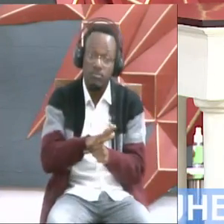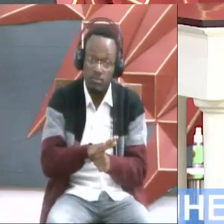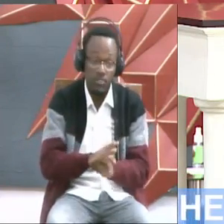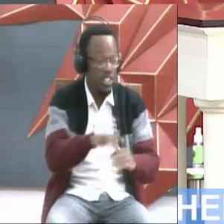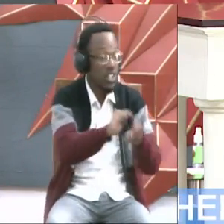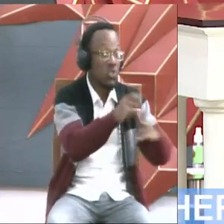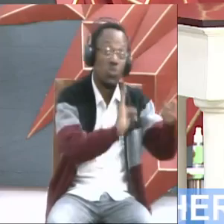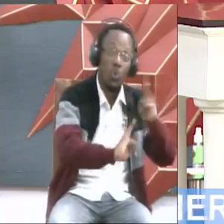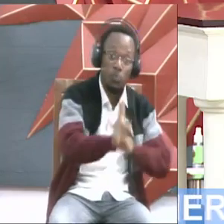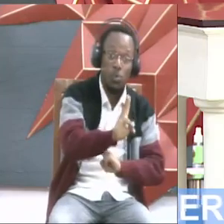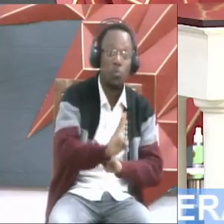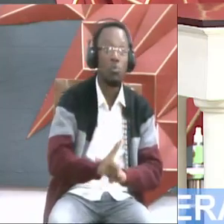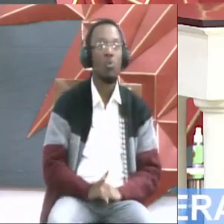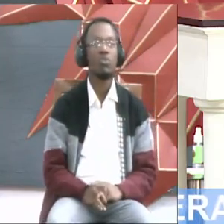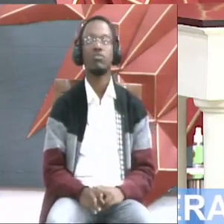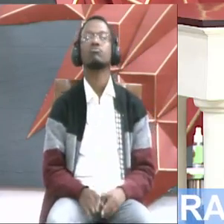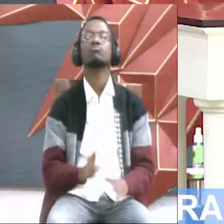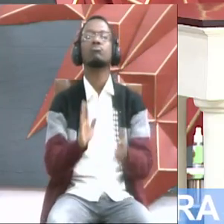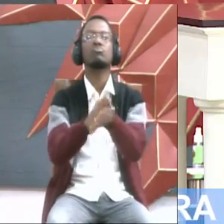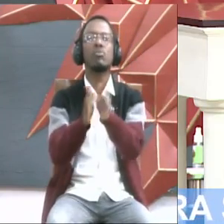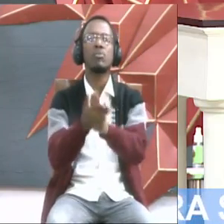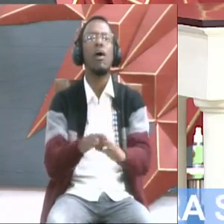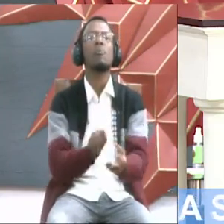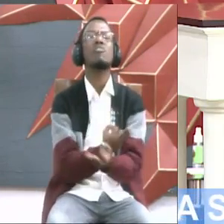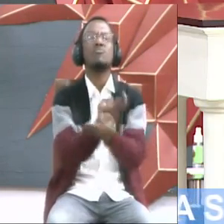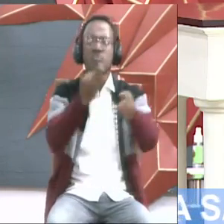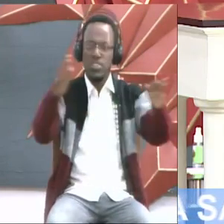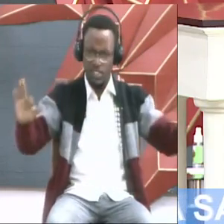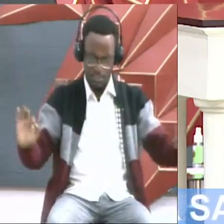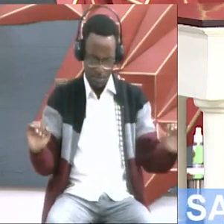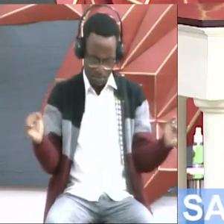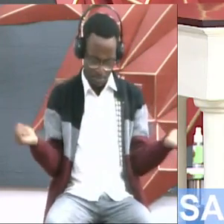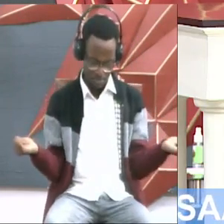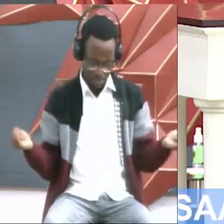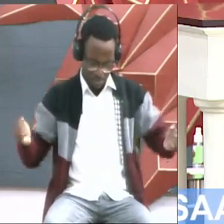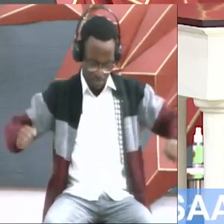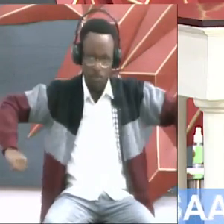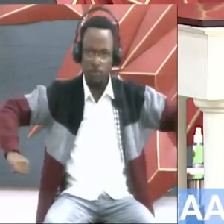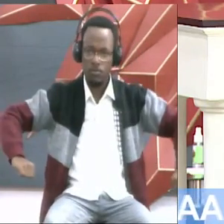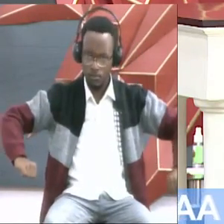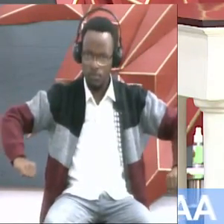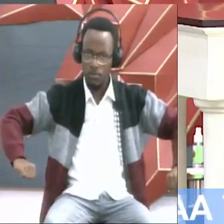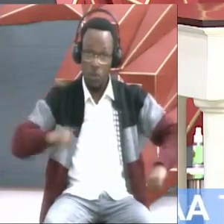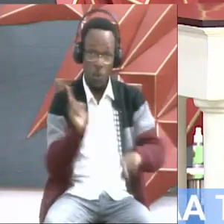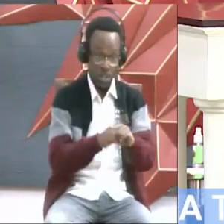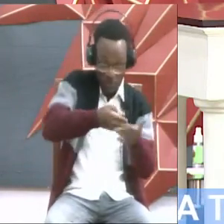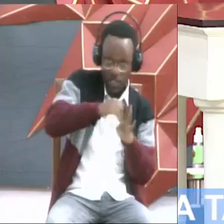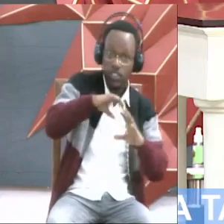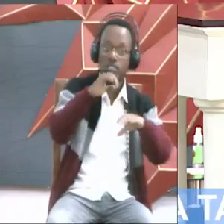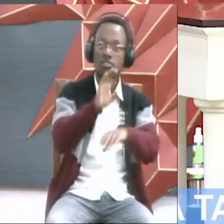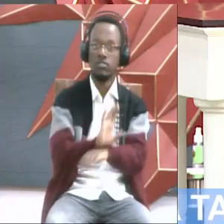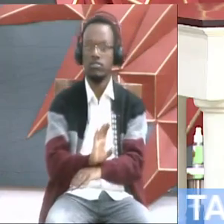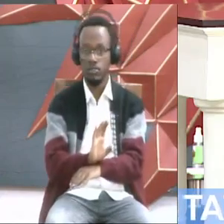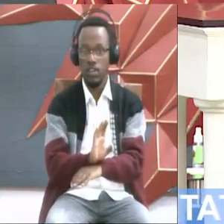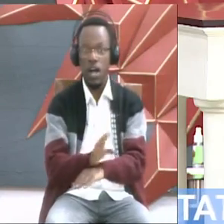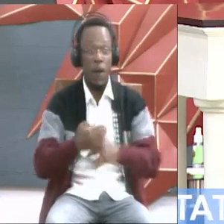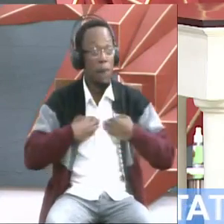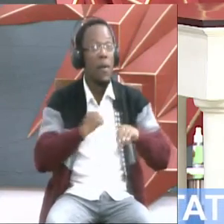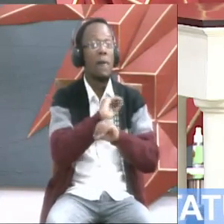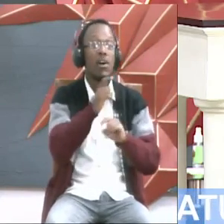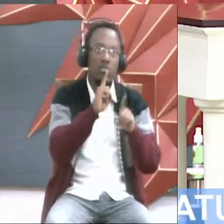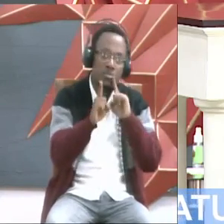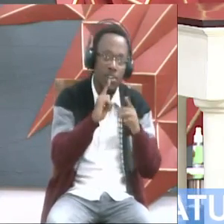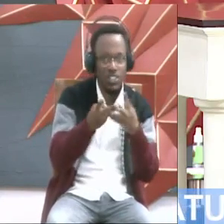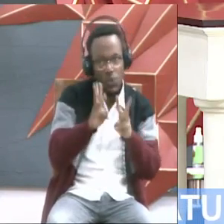abo barabohuka iyo baje muri asambere. Ibisindi ko ndabivuga mu buryo